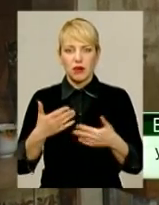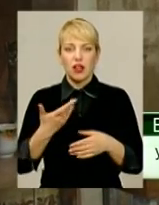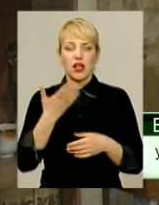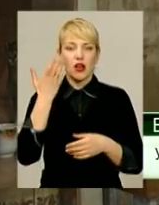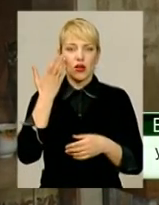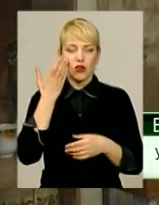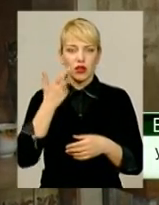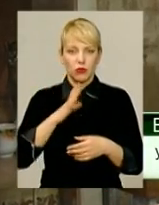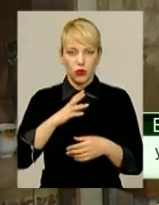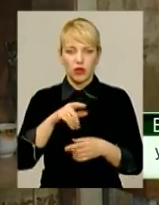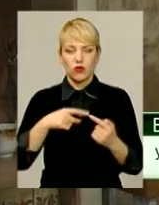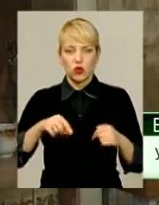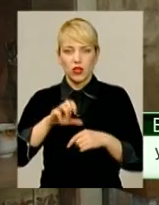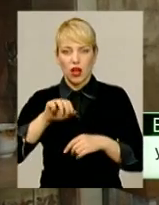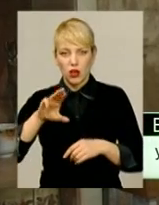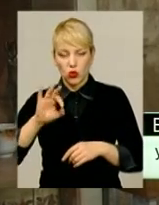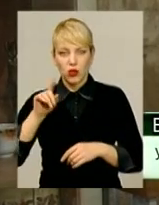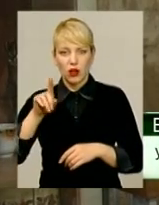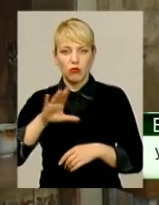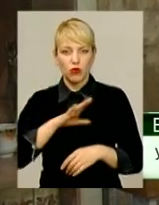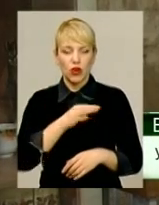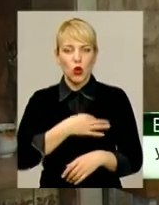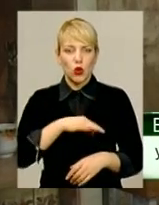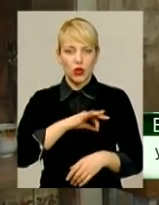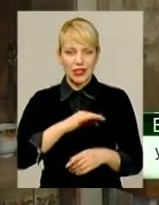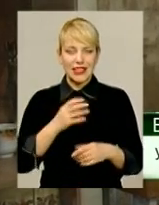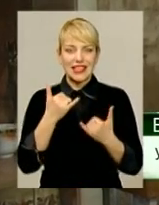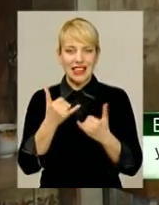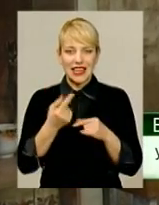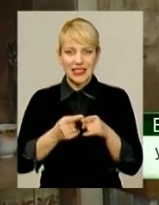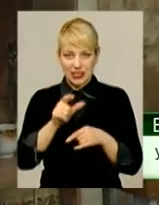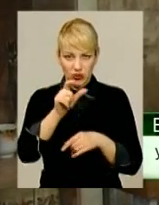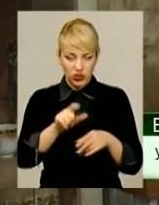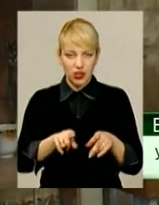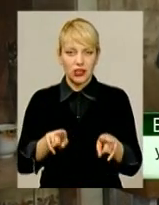ми піднімали питання. До речі, цей юрист зараз представляє в суді